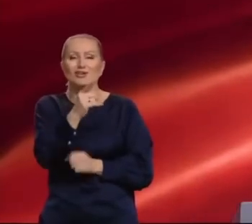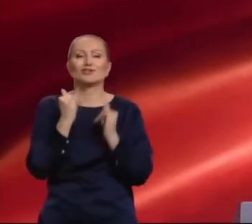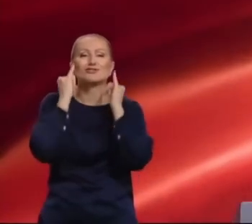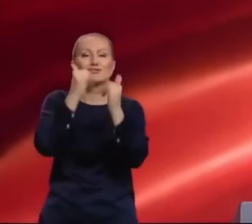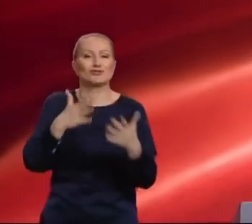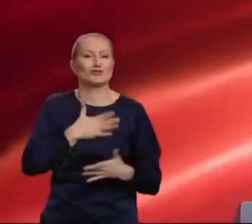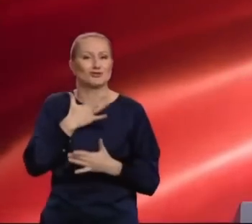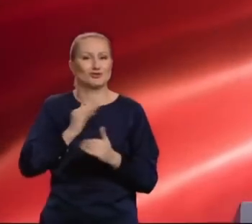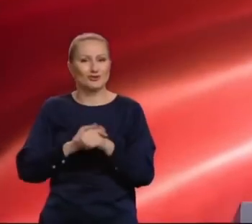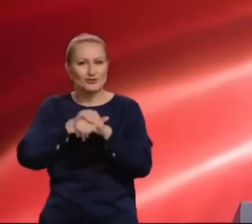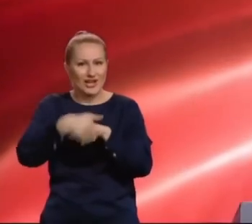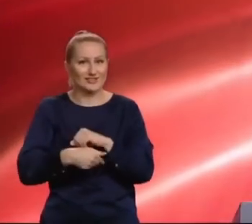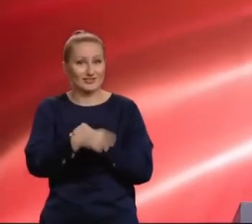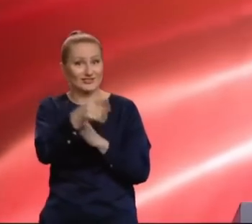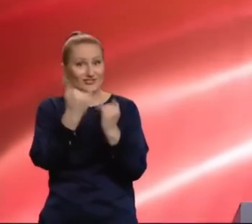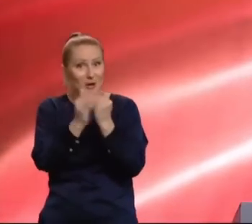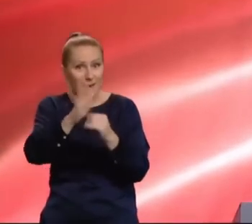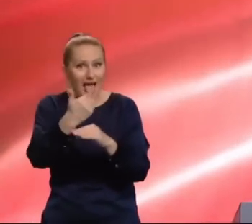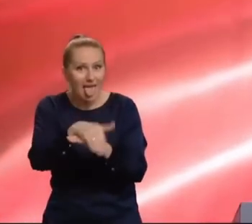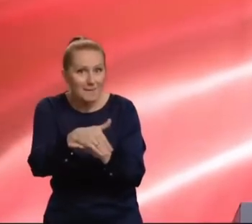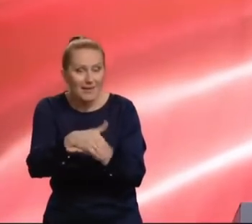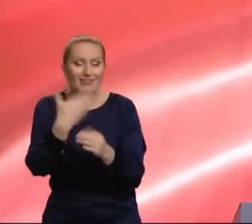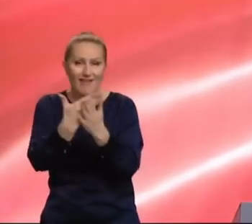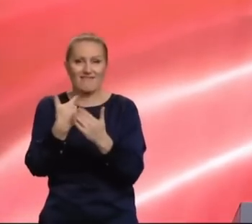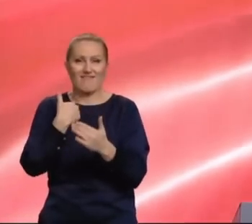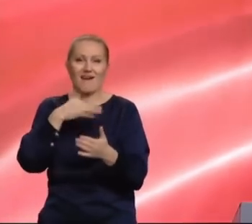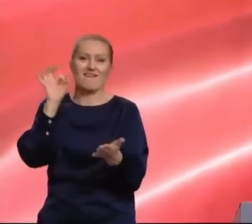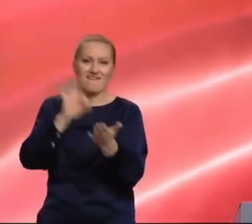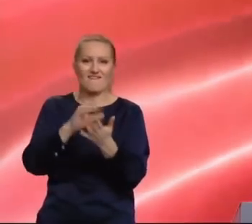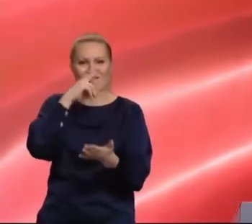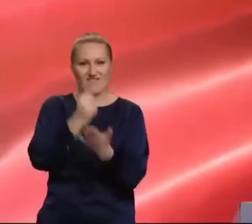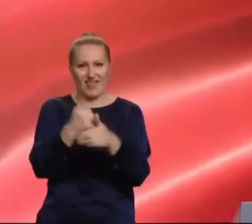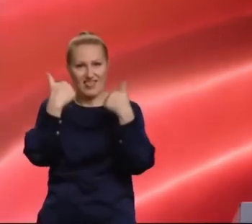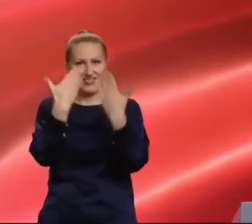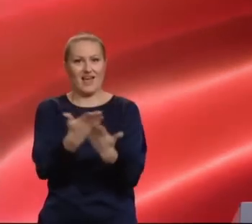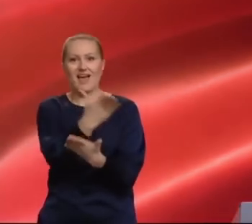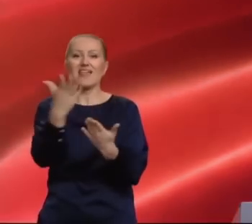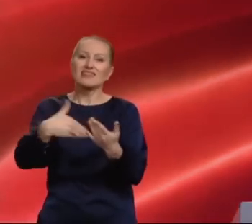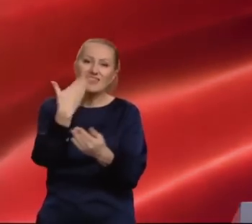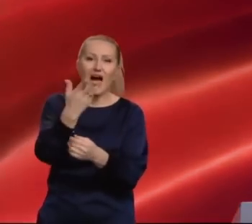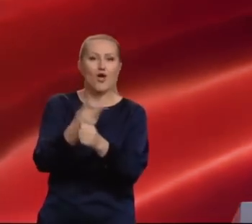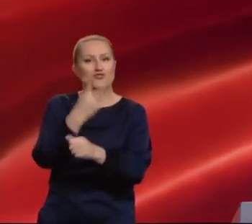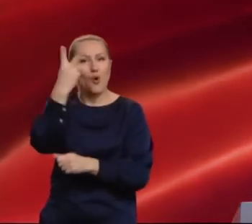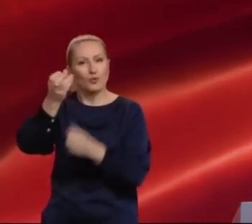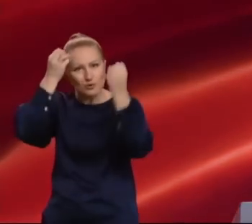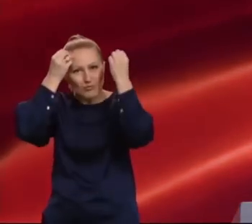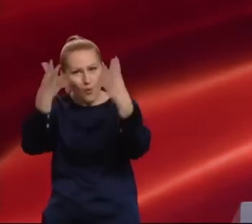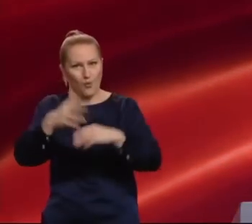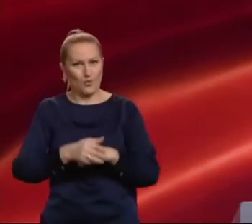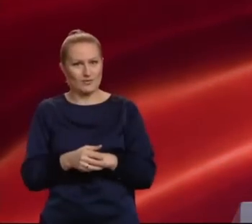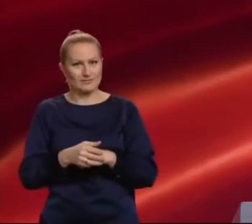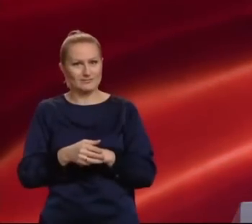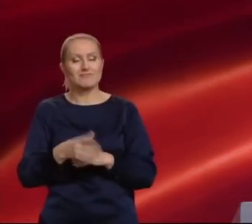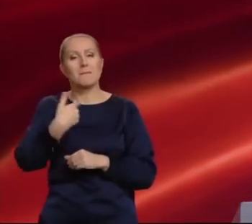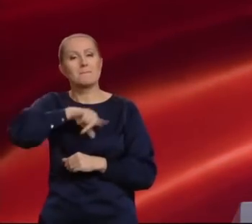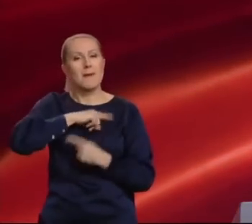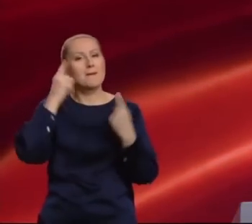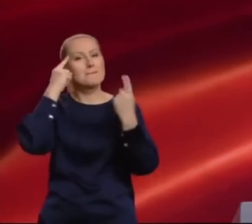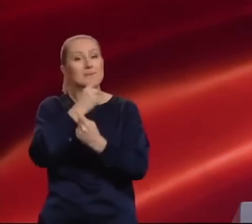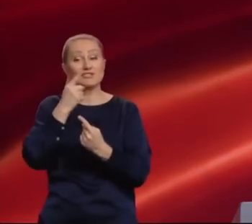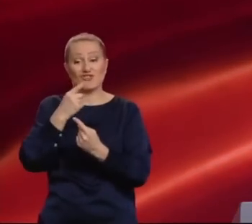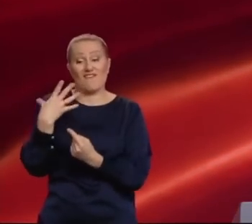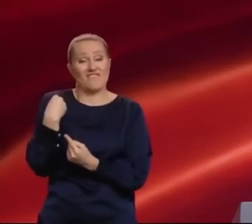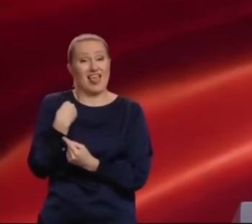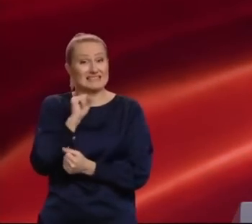szczęśliwi, jak są na emeryturze. Dlatego gwarantujemy, że będą mieli dostęp do kultury. Uważamy, że jesień